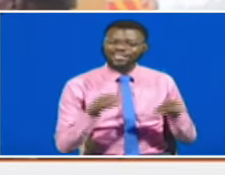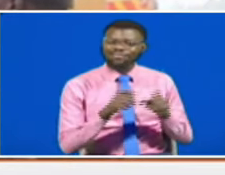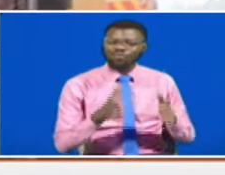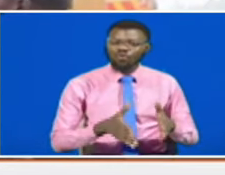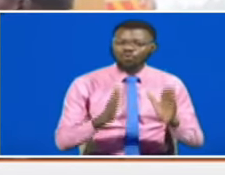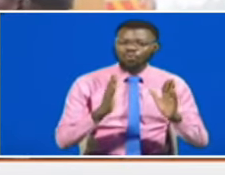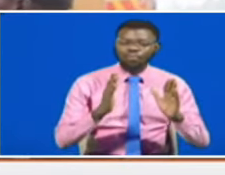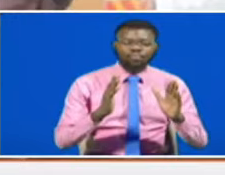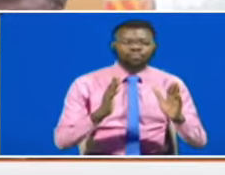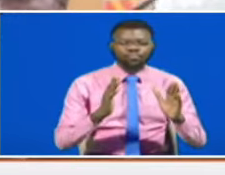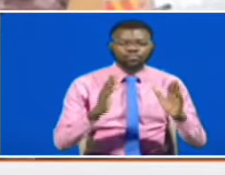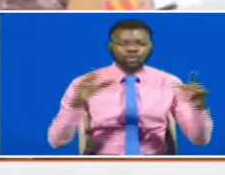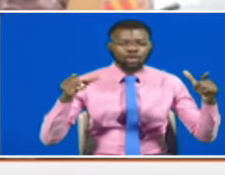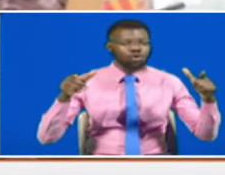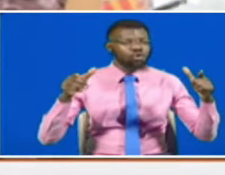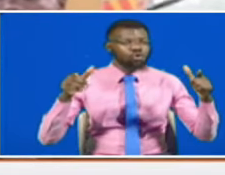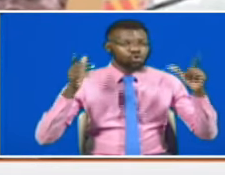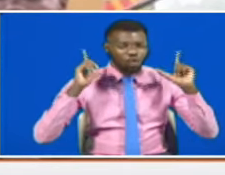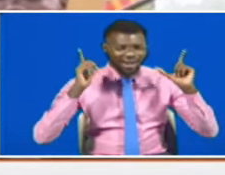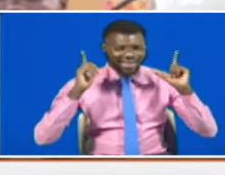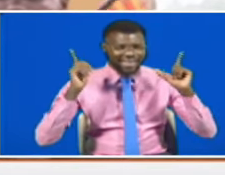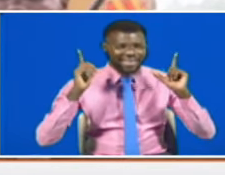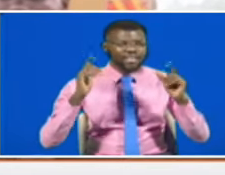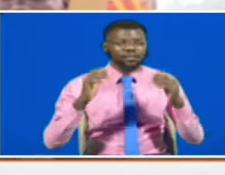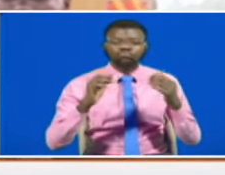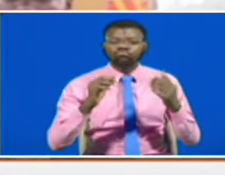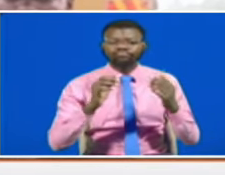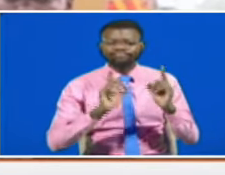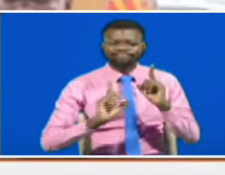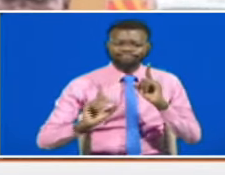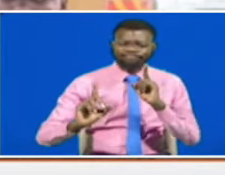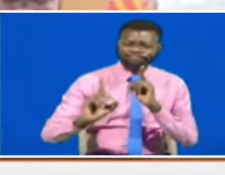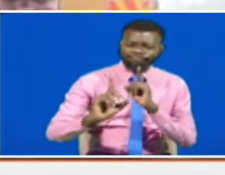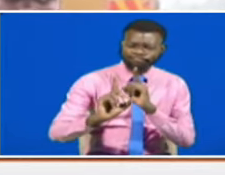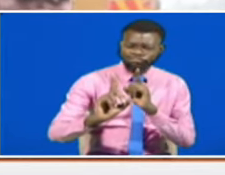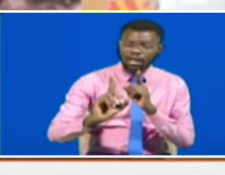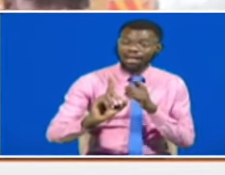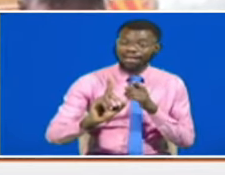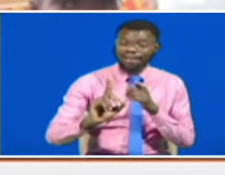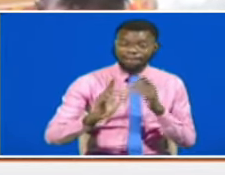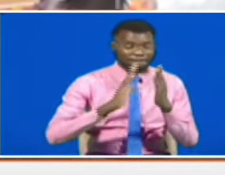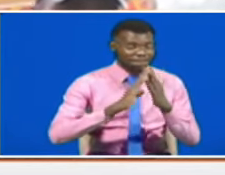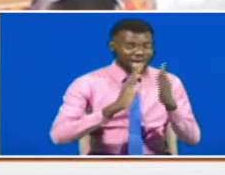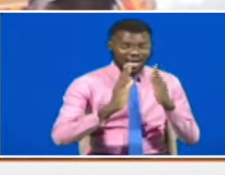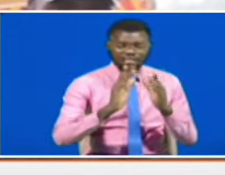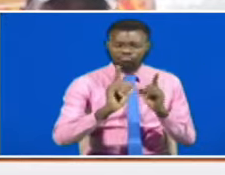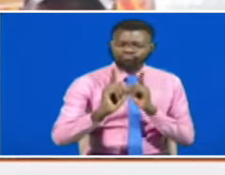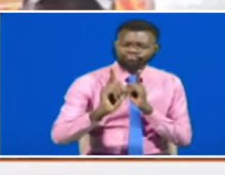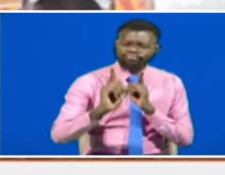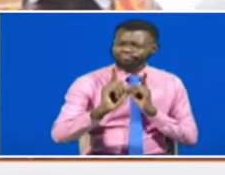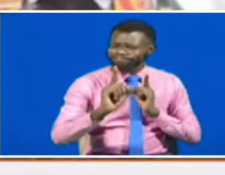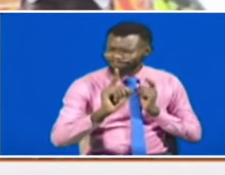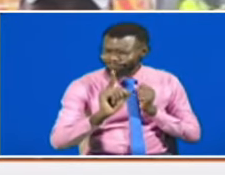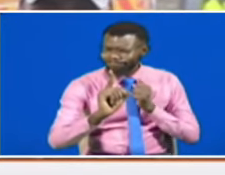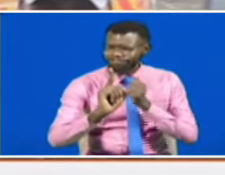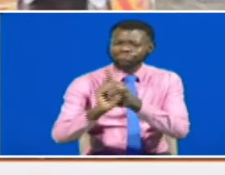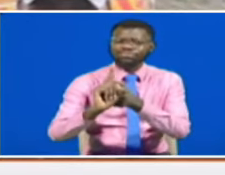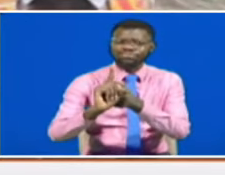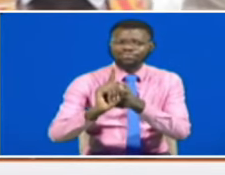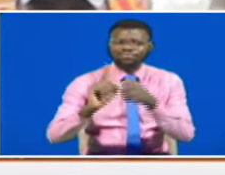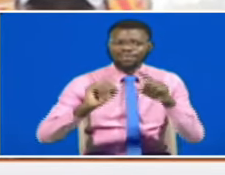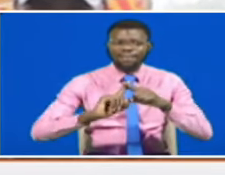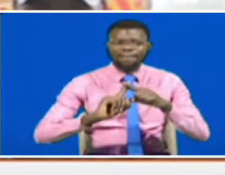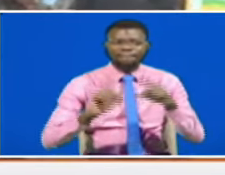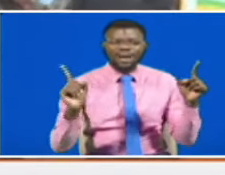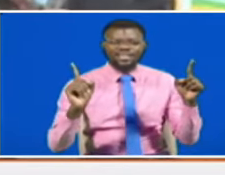Lori ilikuwa mbele na basi ilikuwa nyuma, na ikaweza kugonga lori ambao walikuwa naelekea upande moja wa barabara upande